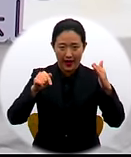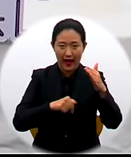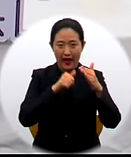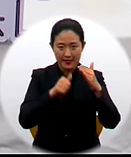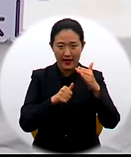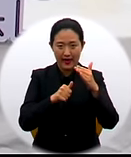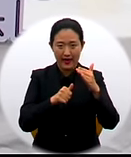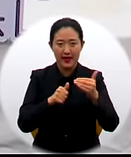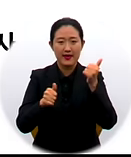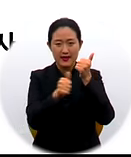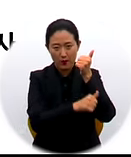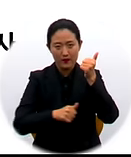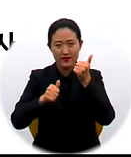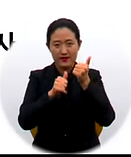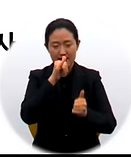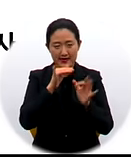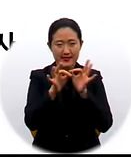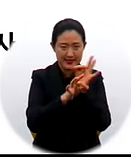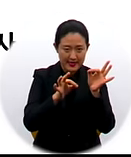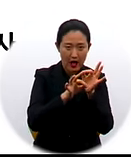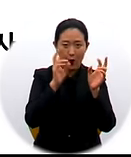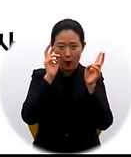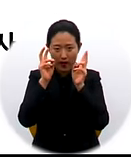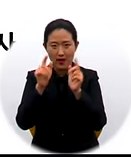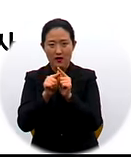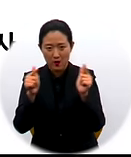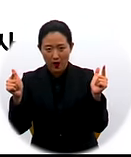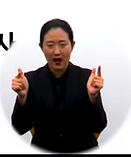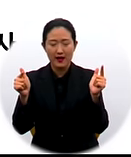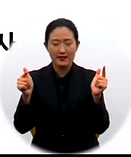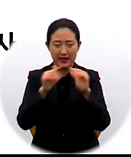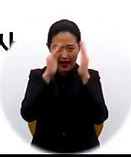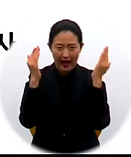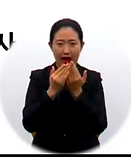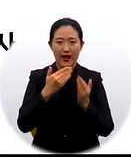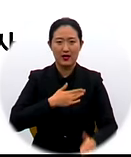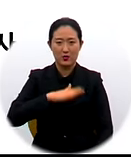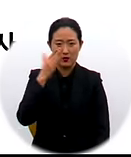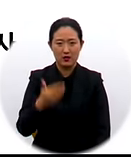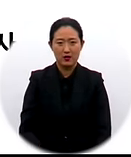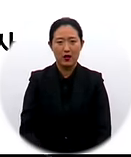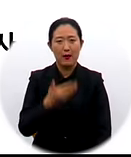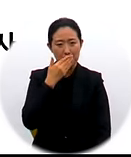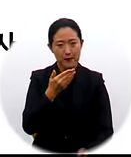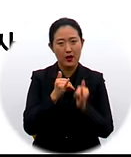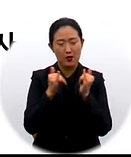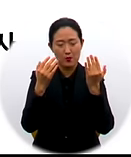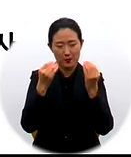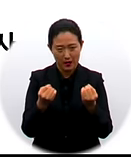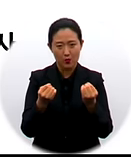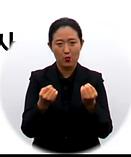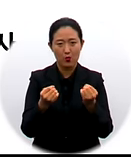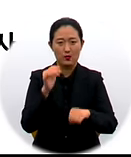합니다. 임원들은 시장도 알아야 하고 회사도 알아야 하고 멀티플레이어이면서 스페셜리스트여야 되죠. 사실은 할 줄 아는 것도 많고 잘하는